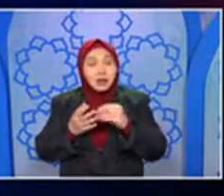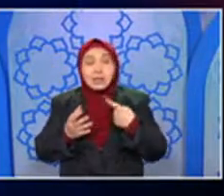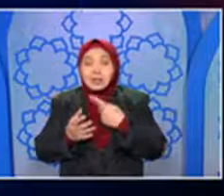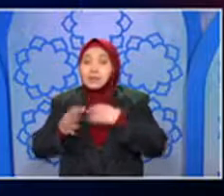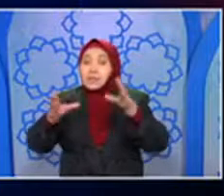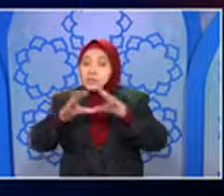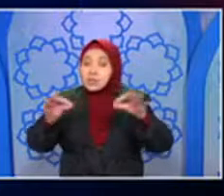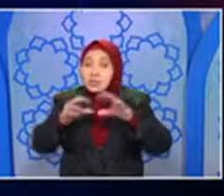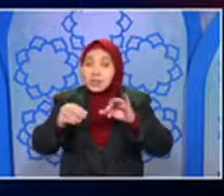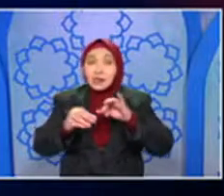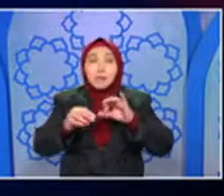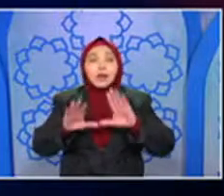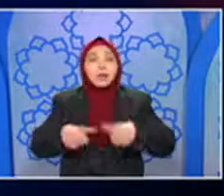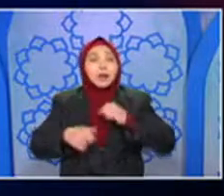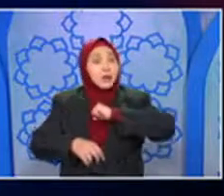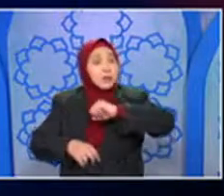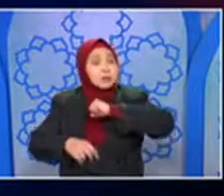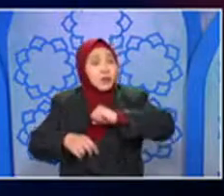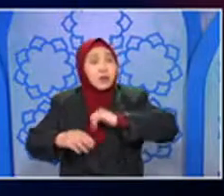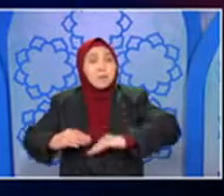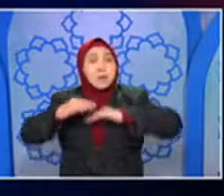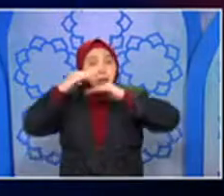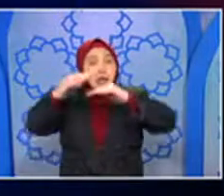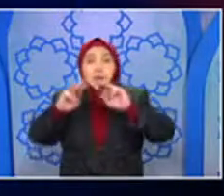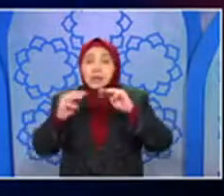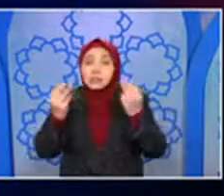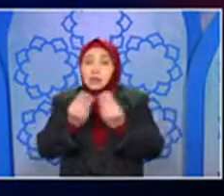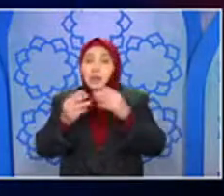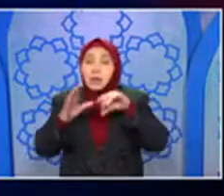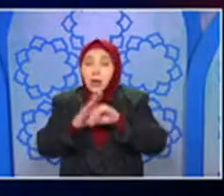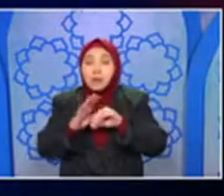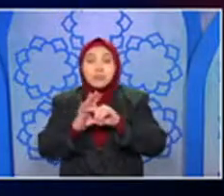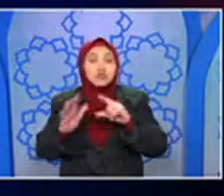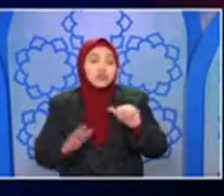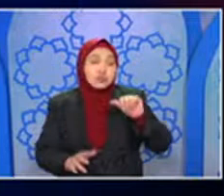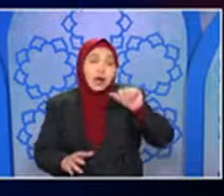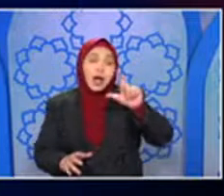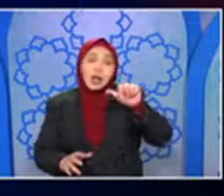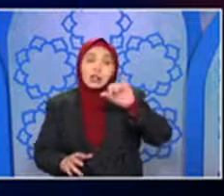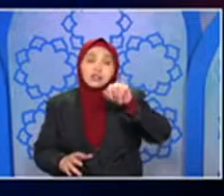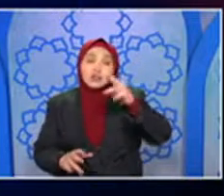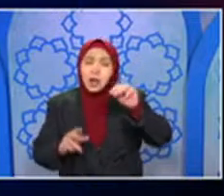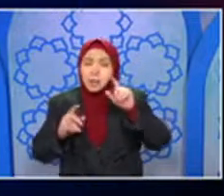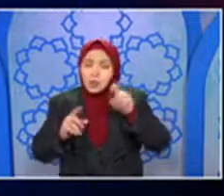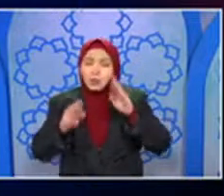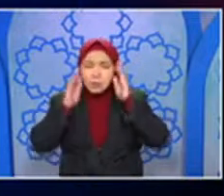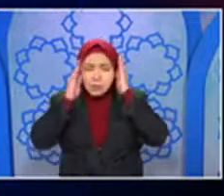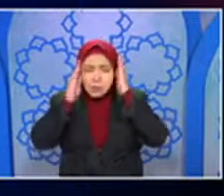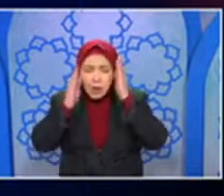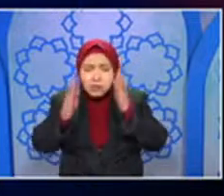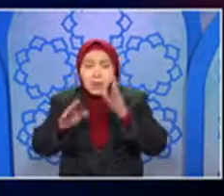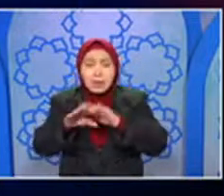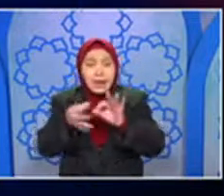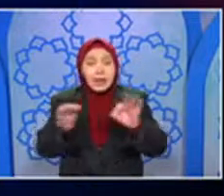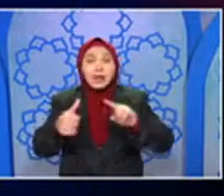tentang bagaimana perjuangan di peringkat masyarakat. Di dalam surah Al-Jumu'ah perlu diberi perhatian kepada ayat